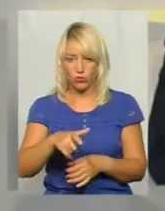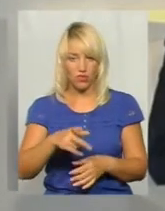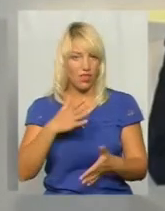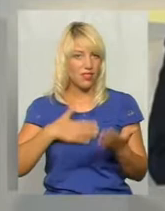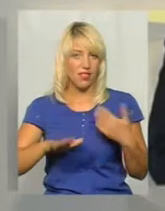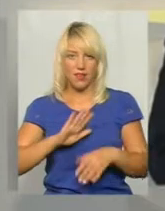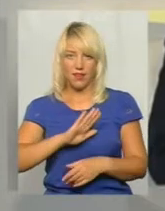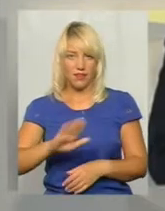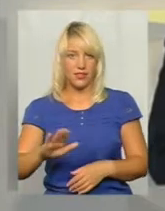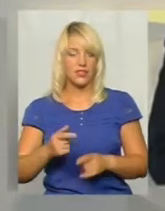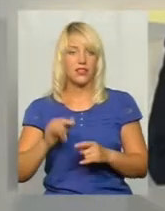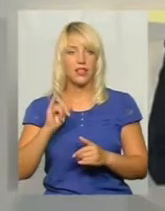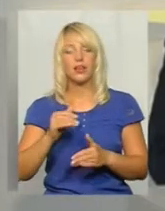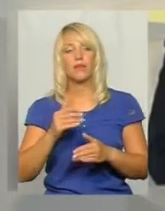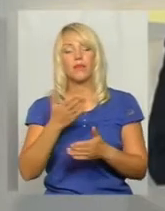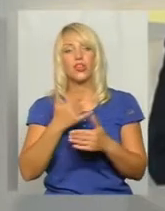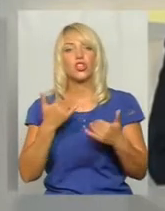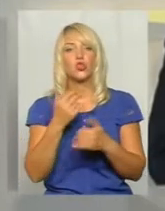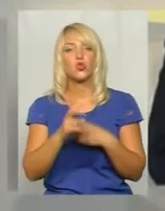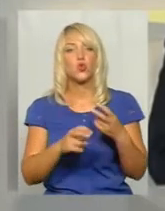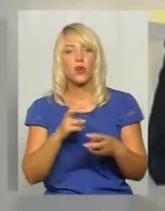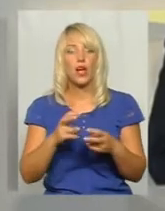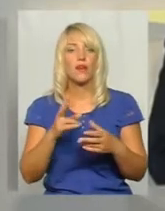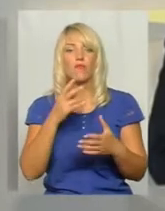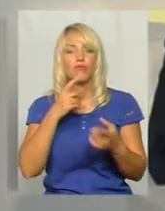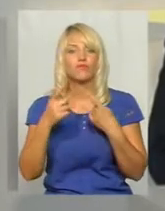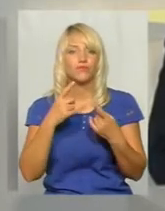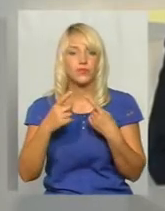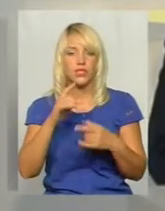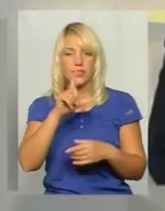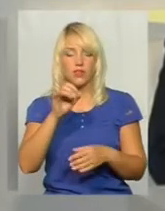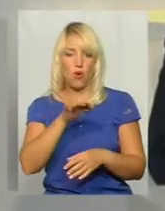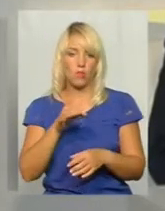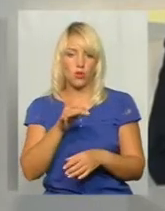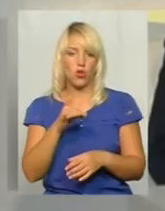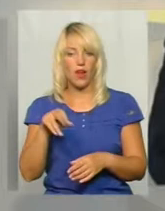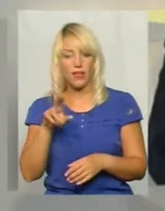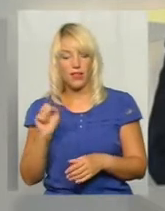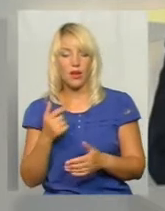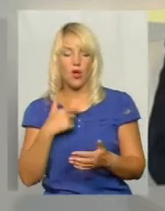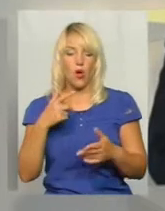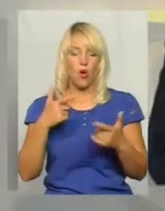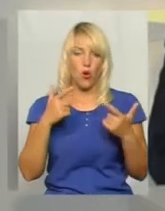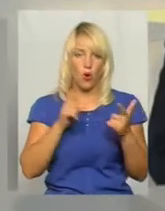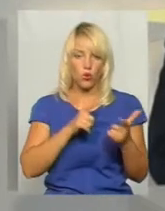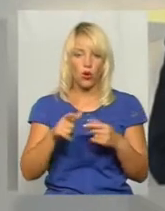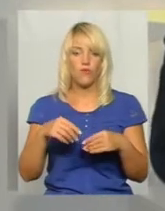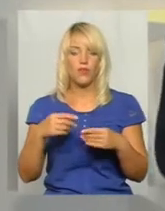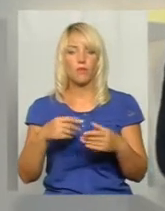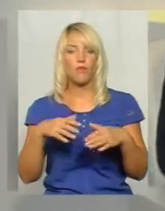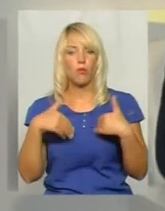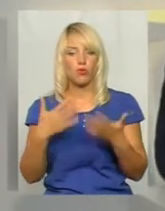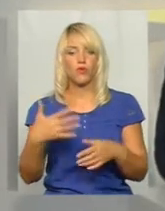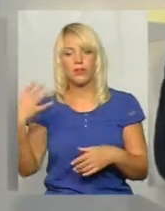Наразі ми шукаємо точки дотику з обласною радою. Ми готові пропонувати 50 на 50 спільну сумісну власність